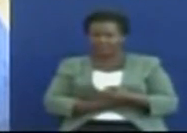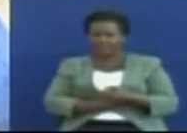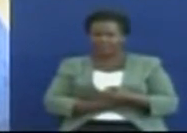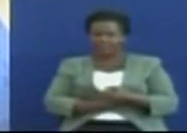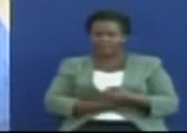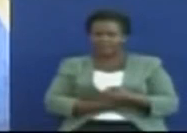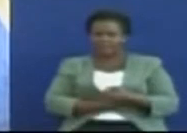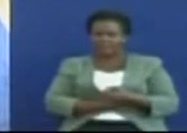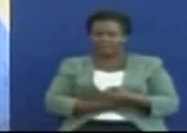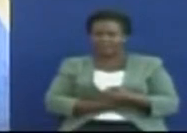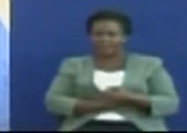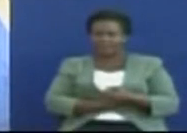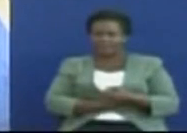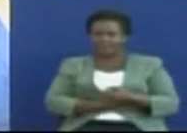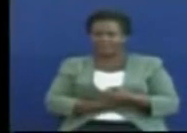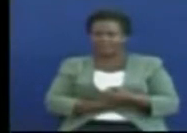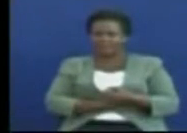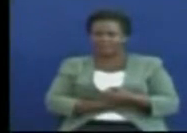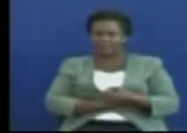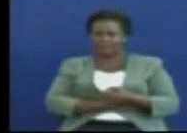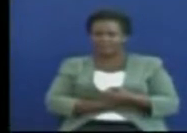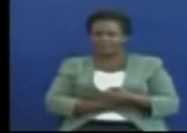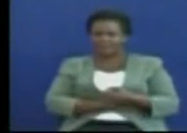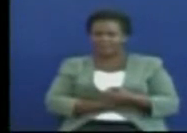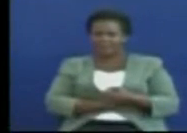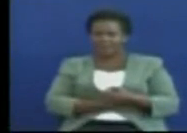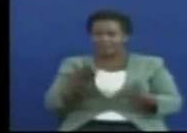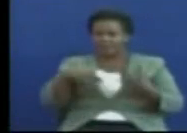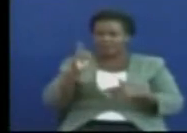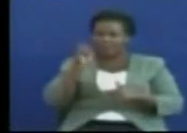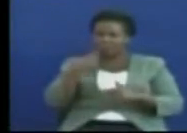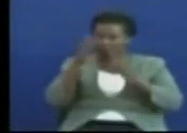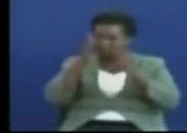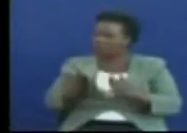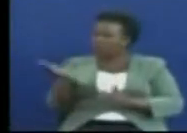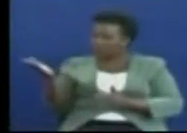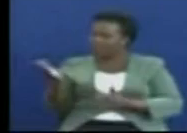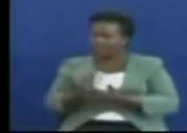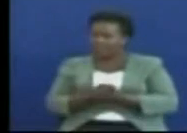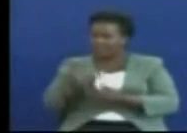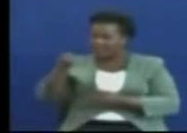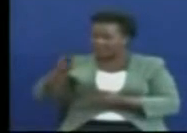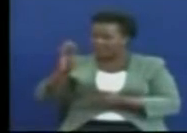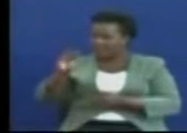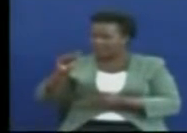naomba kuju Sasa swali la meshi mbaa la nonge Kama ifaty